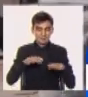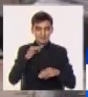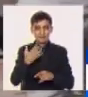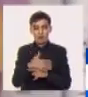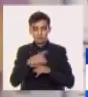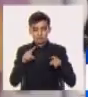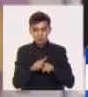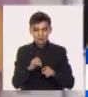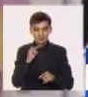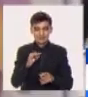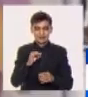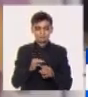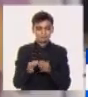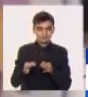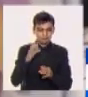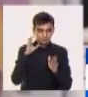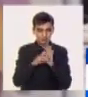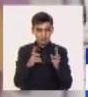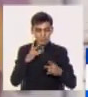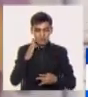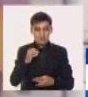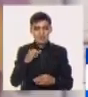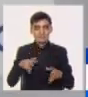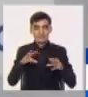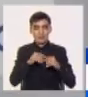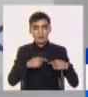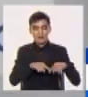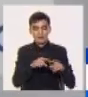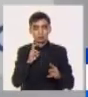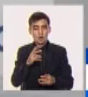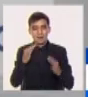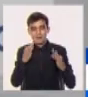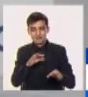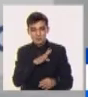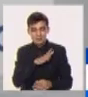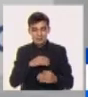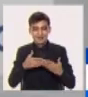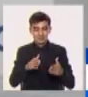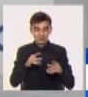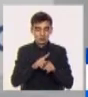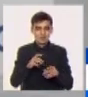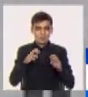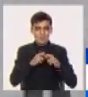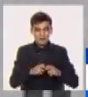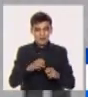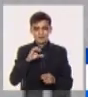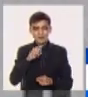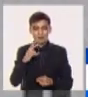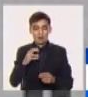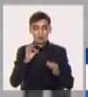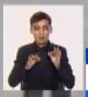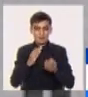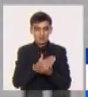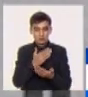улице. Соблюдать социальную дистанцию. Все объекты, которым разрешили открыться, проверят на соблюдение санорм. Только